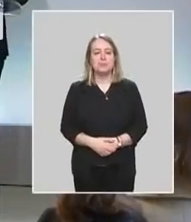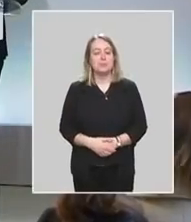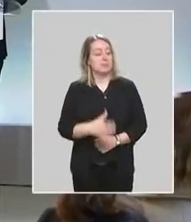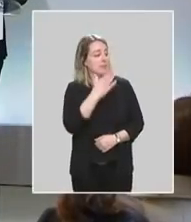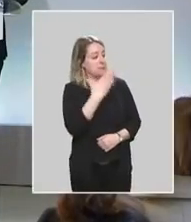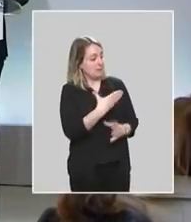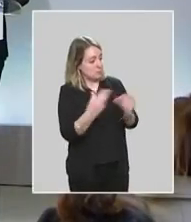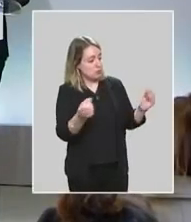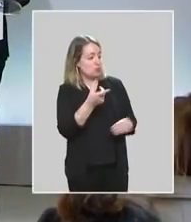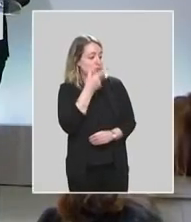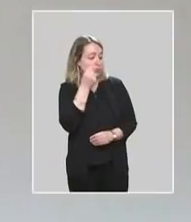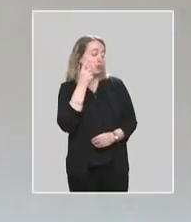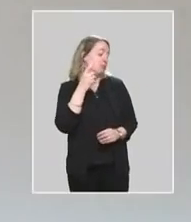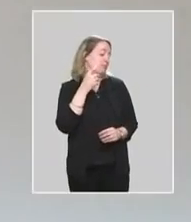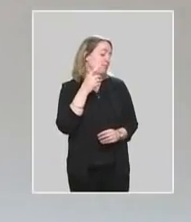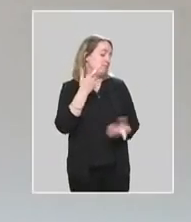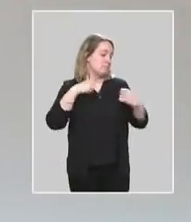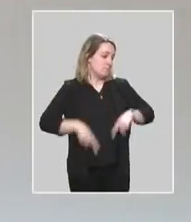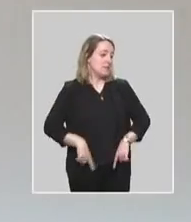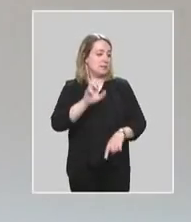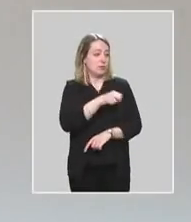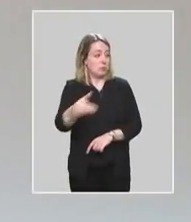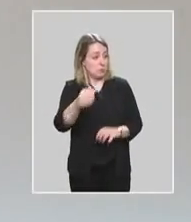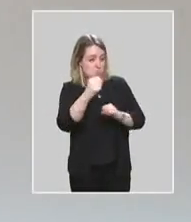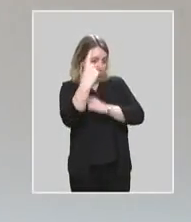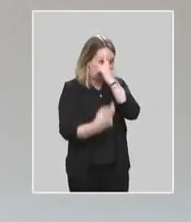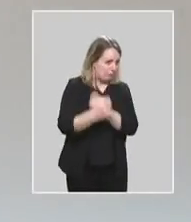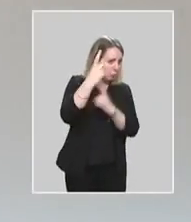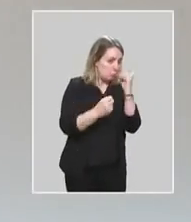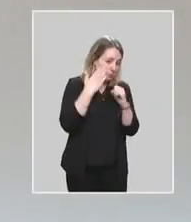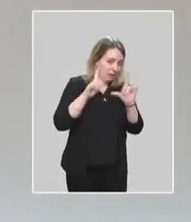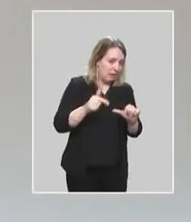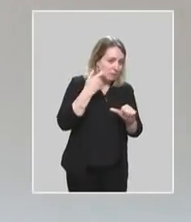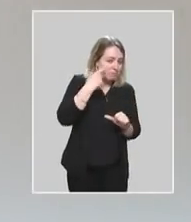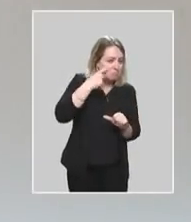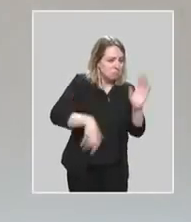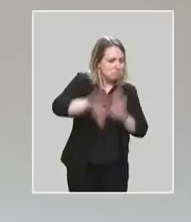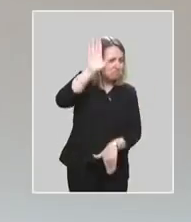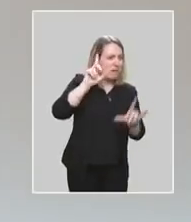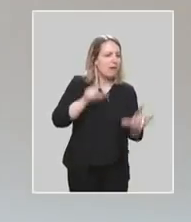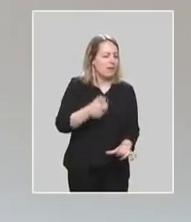beaucoup, Jean-Michel Blanquer. Et on va prendre des questions, si vous en avez, mais je vois des mains qui se lèvent, et je ne suis pas surpris.